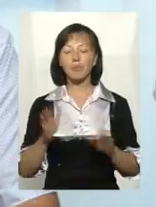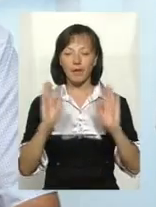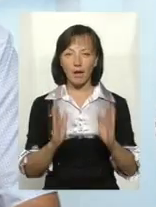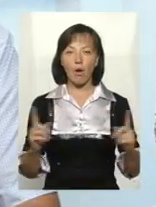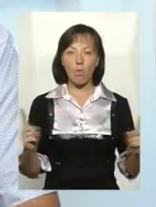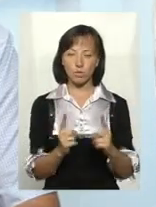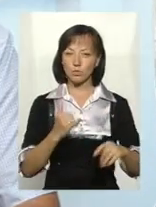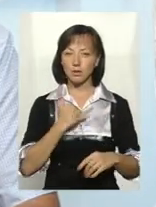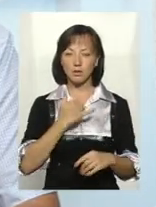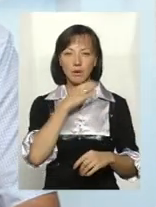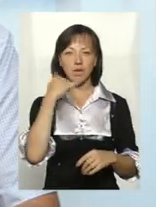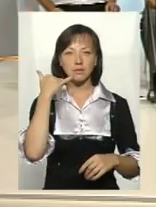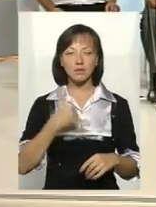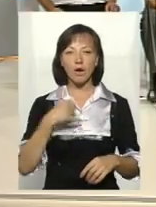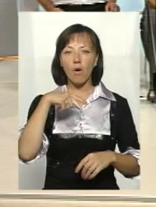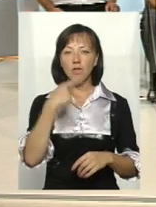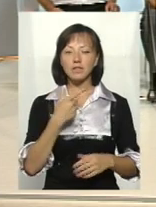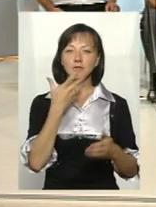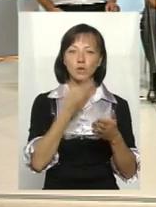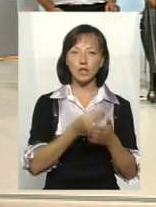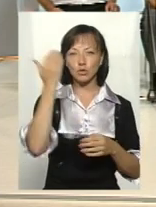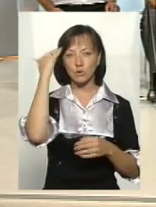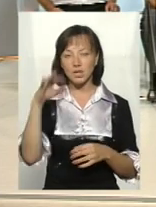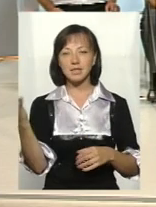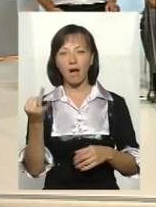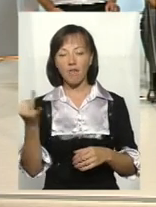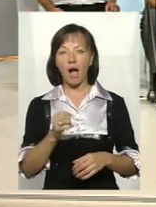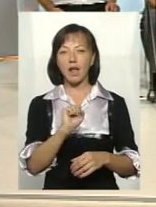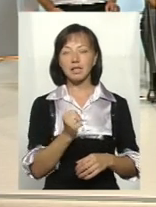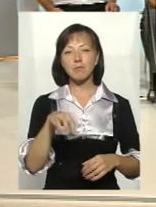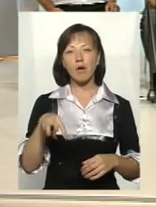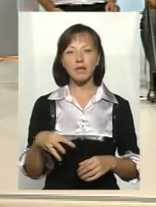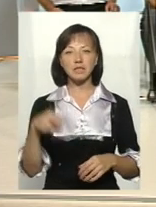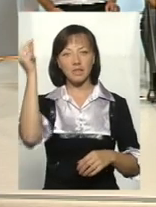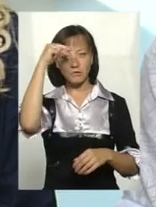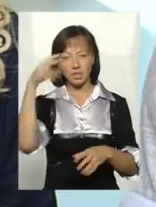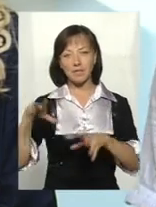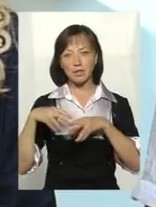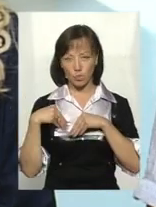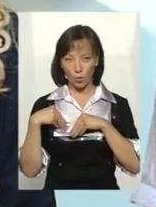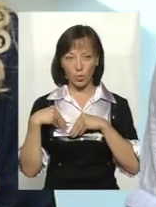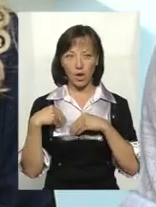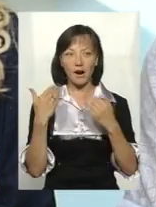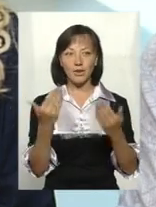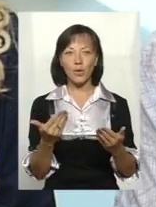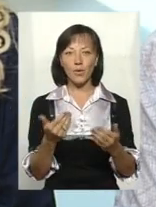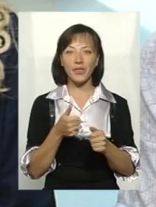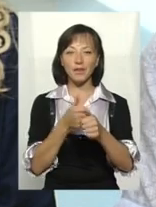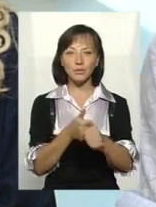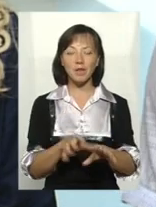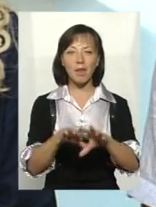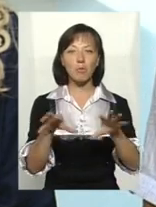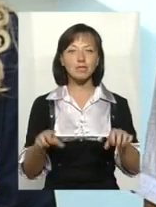коротко, говорили про призначення там своїх і чужих, ну цікаво, Андрій Миколайович навчався зі мною, його наступник на